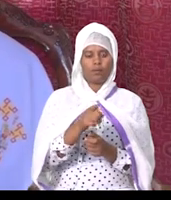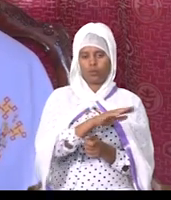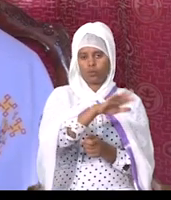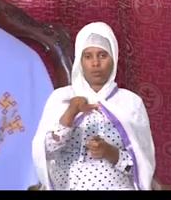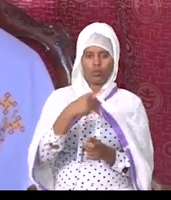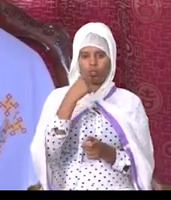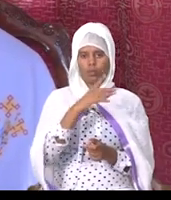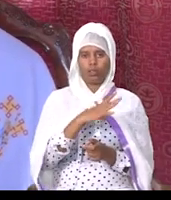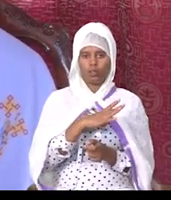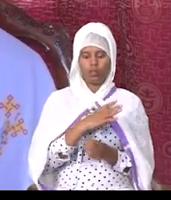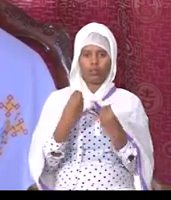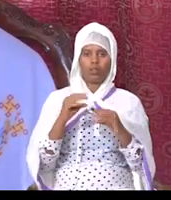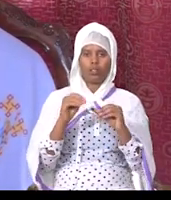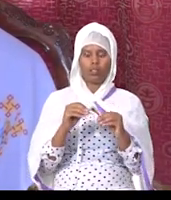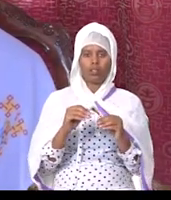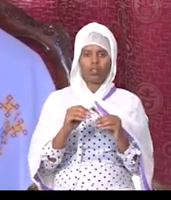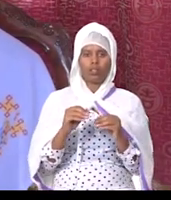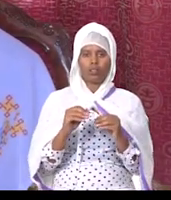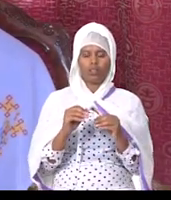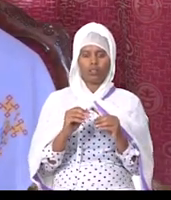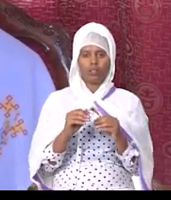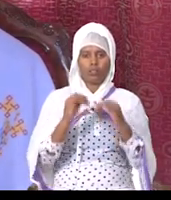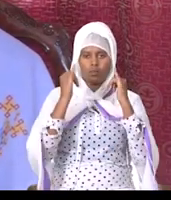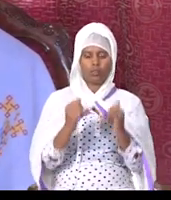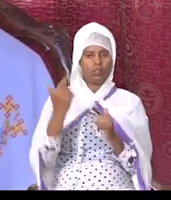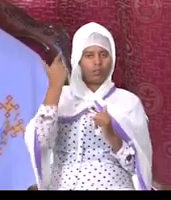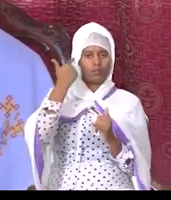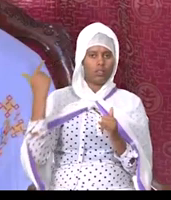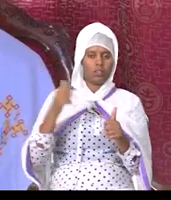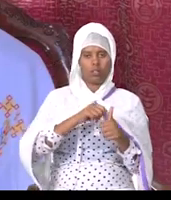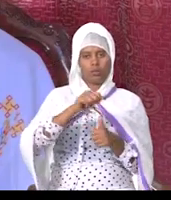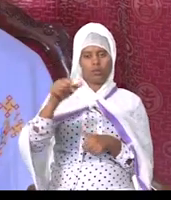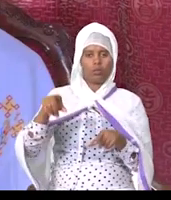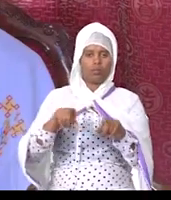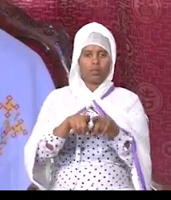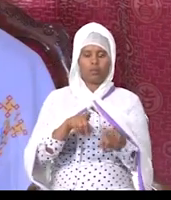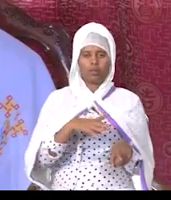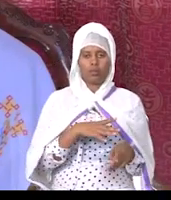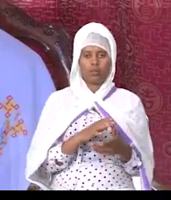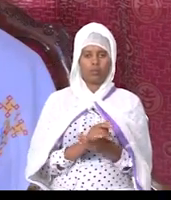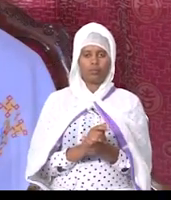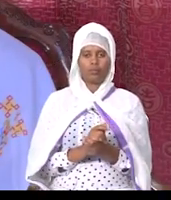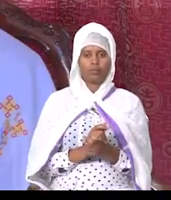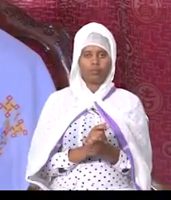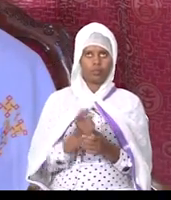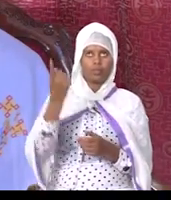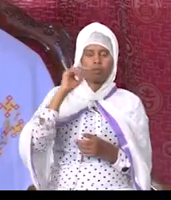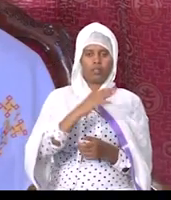ኣብዚ ኩሉ ተባሂሉ እዩ እንታይ ይደሊ? ክቡራን ሰማዕቲ ኣብ ርሑቕ ኣብ ቀረባ